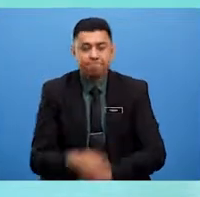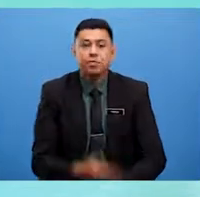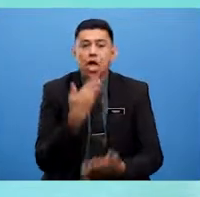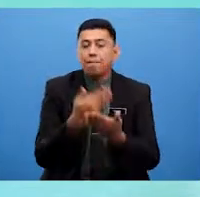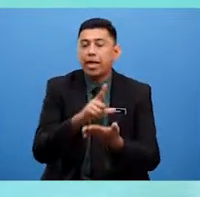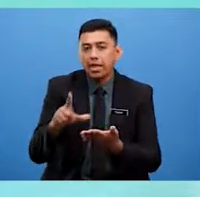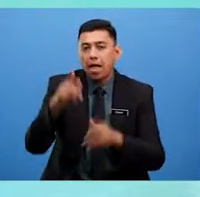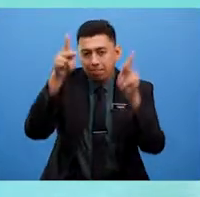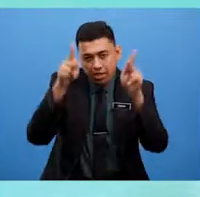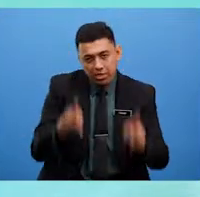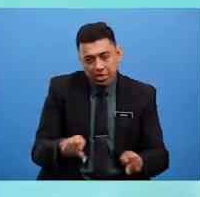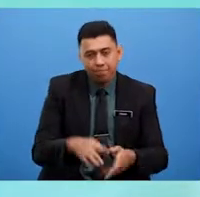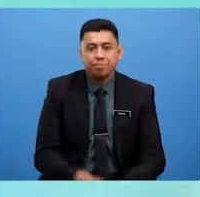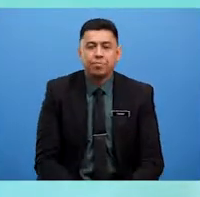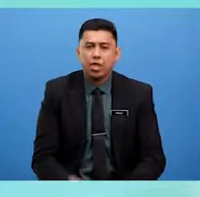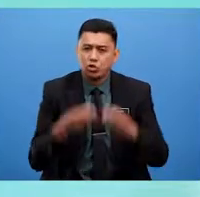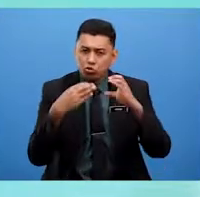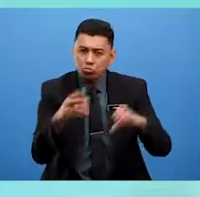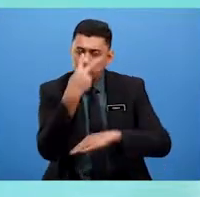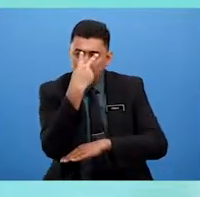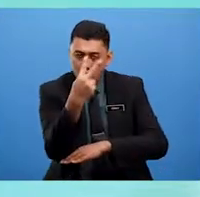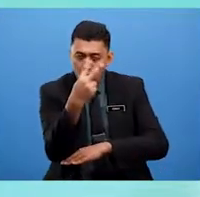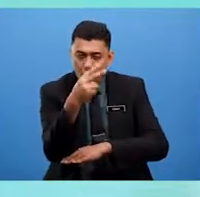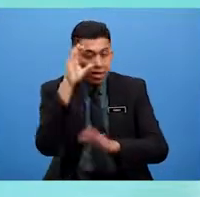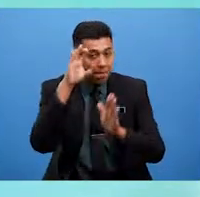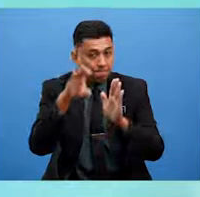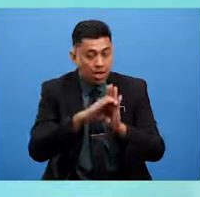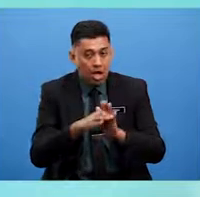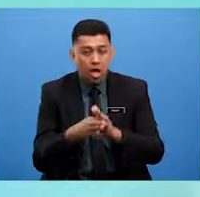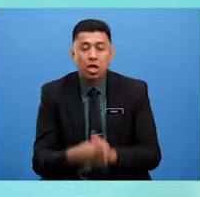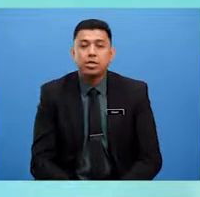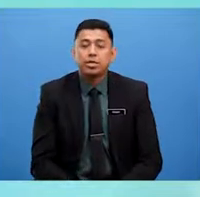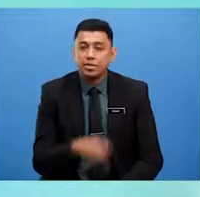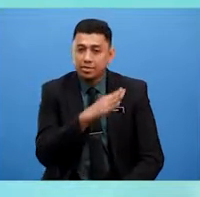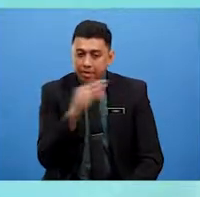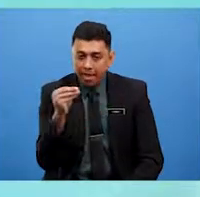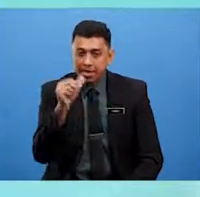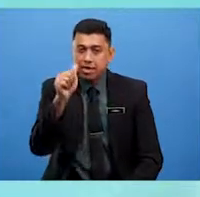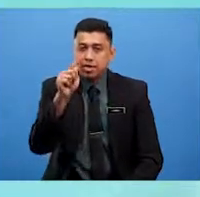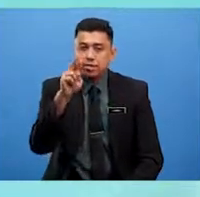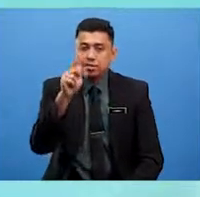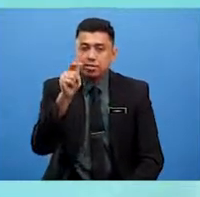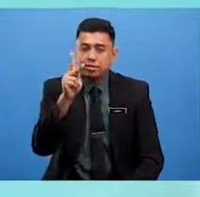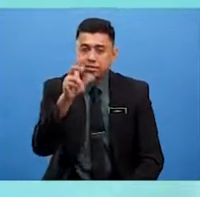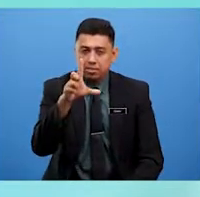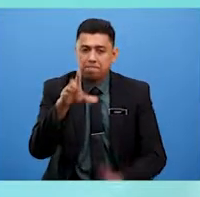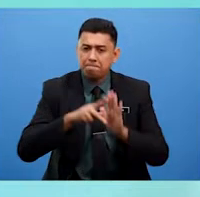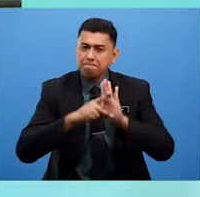Baiklah pelajar-pelajar, cuba kita lihat gambar paparan berita dan artikel yang dipaparkan.